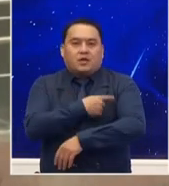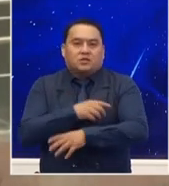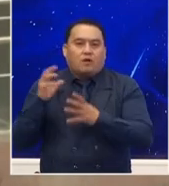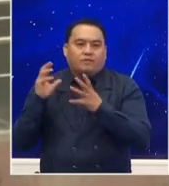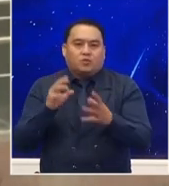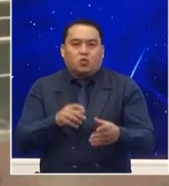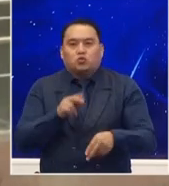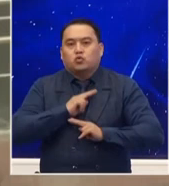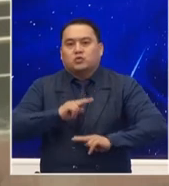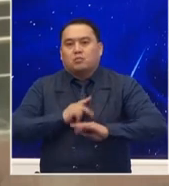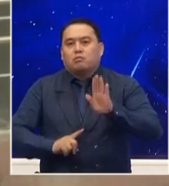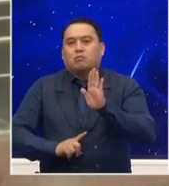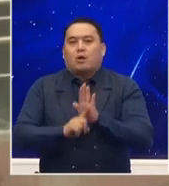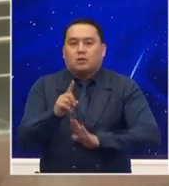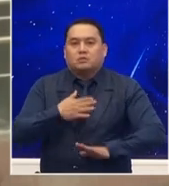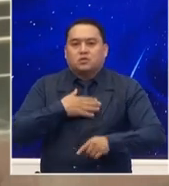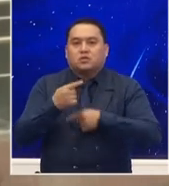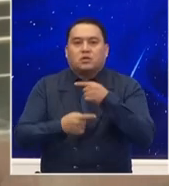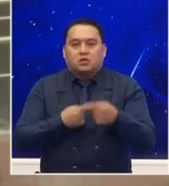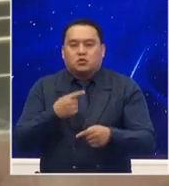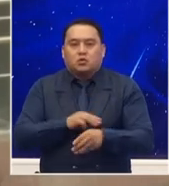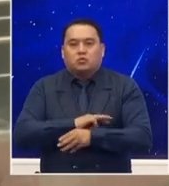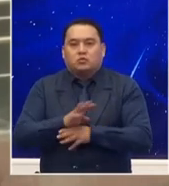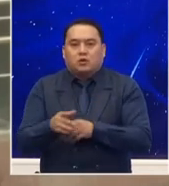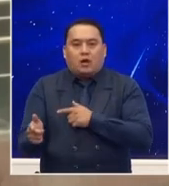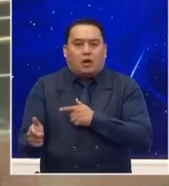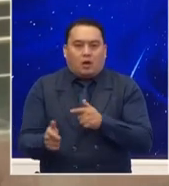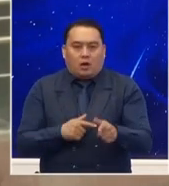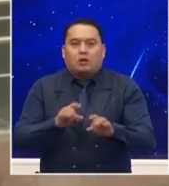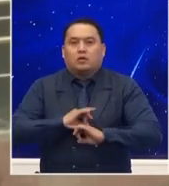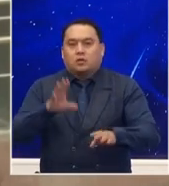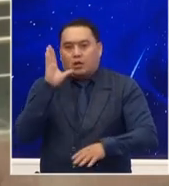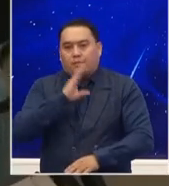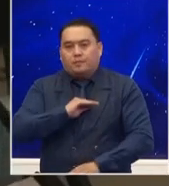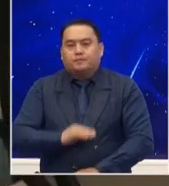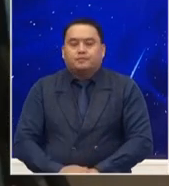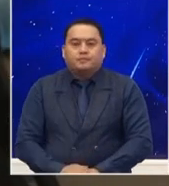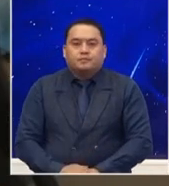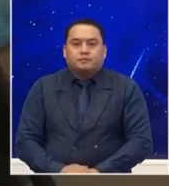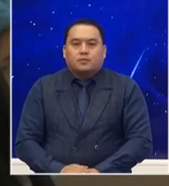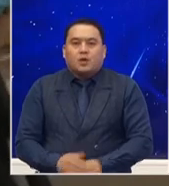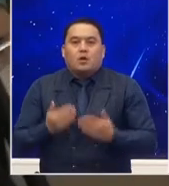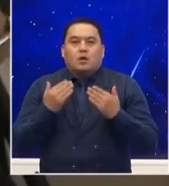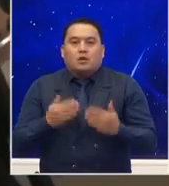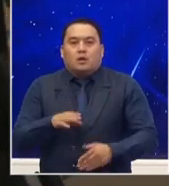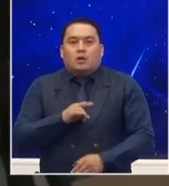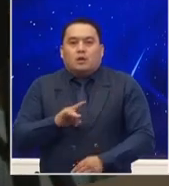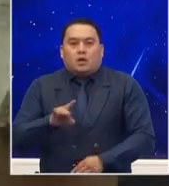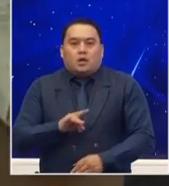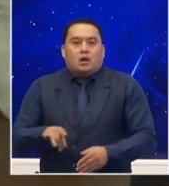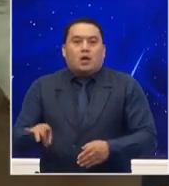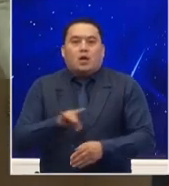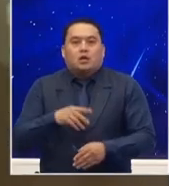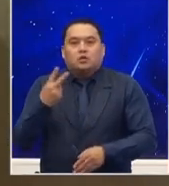кешенде жұмысын бастады. Сондықтан біз екінші толқынға толық қанды дайынбыз деп айталамыз. Айта кетерлігі, бүгінде Талғар ауданы